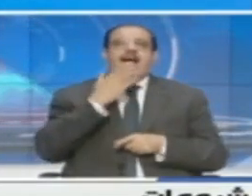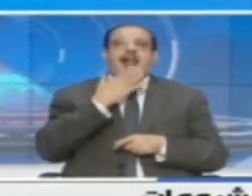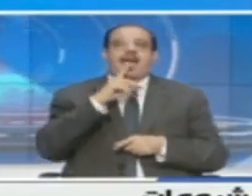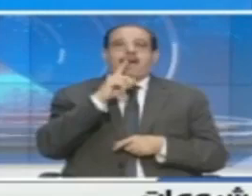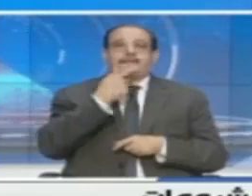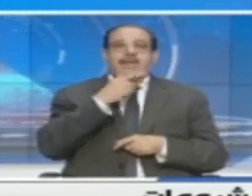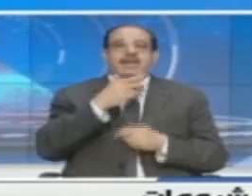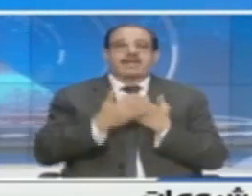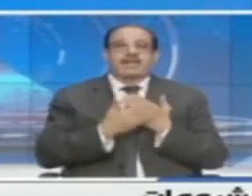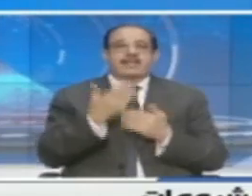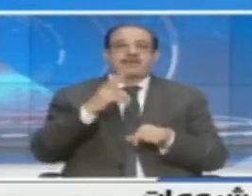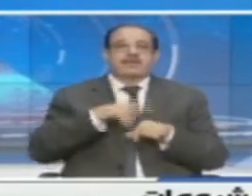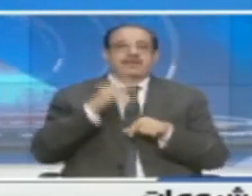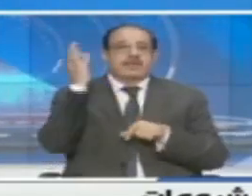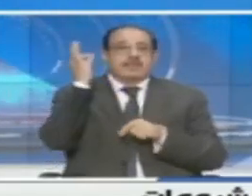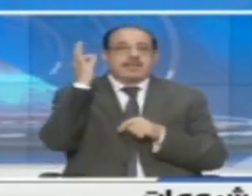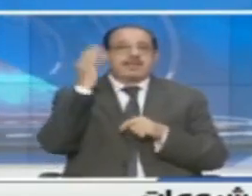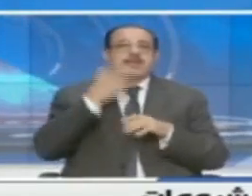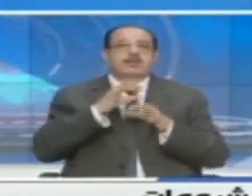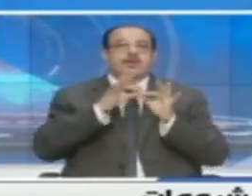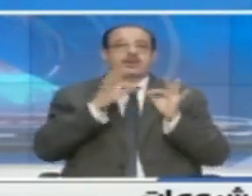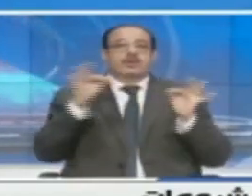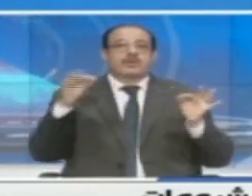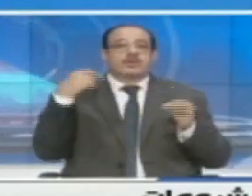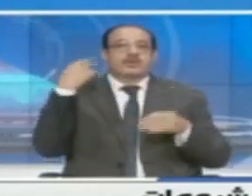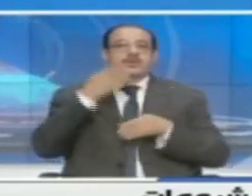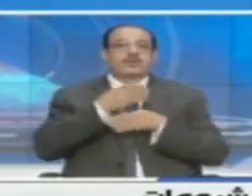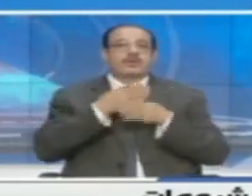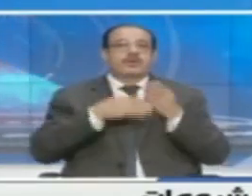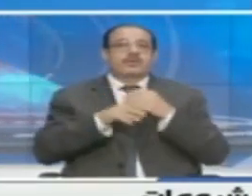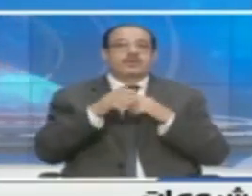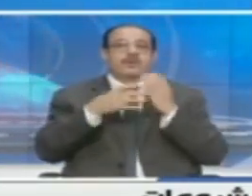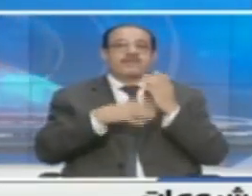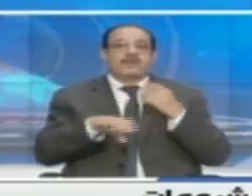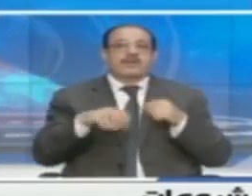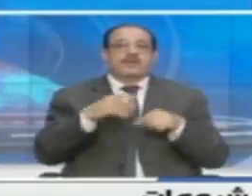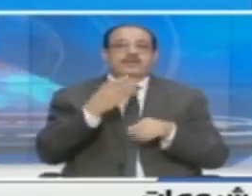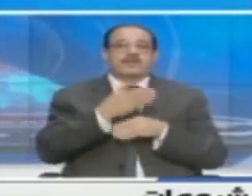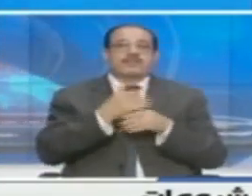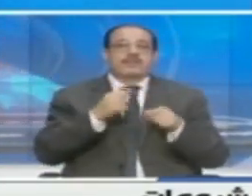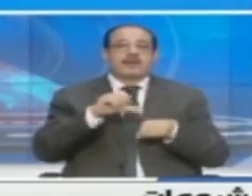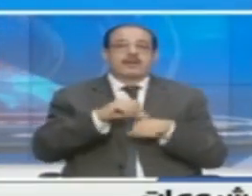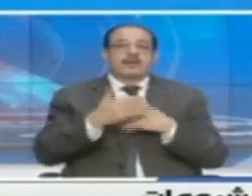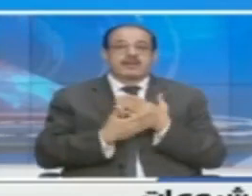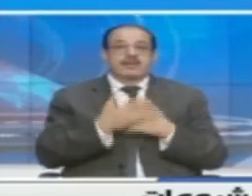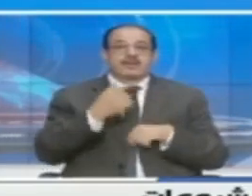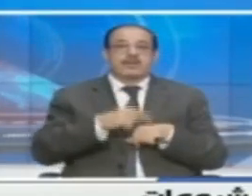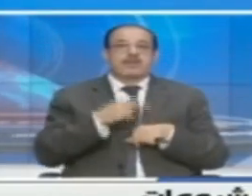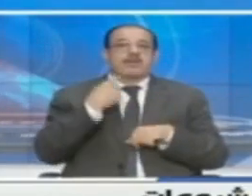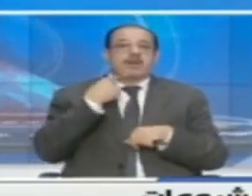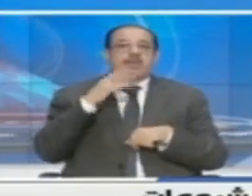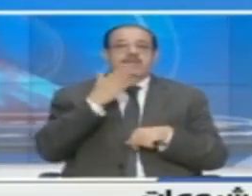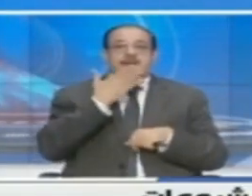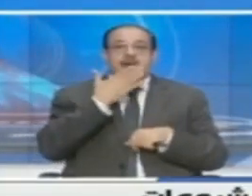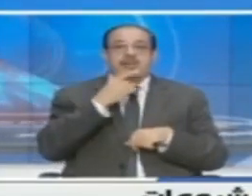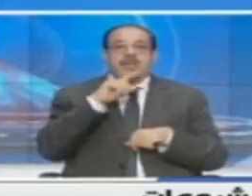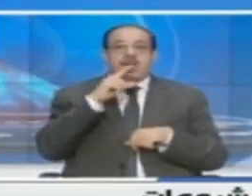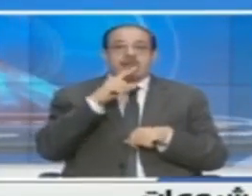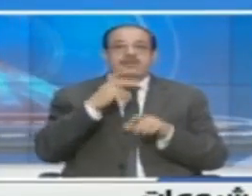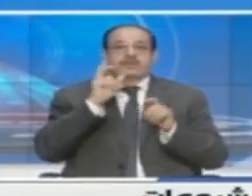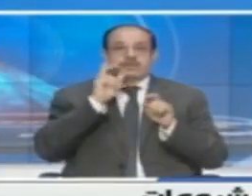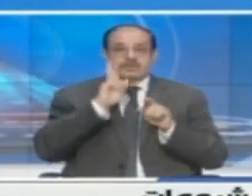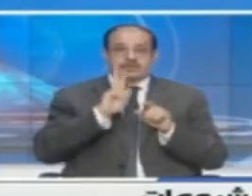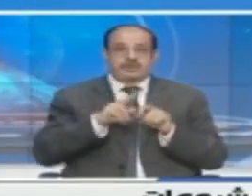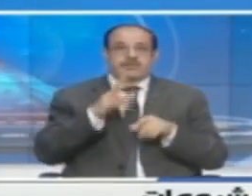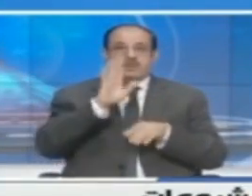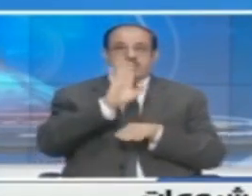العالمين الجديدة، واستمع الرئيس إلى شرح من وزير الإسكان والمرافق والمجتمعات العمرانية الدكتور عاصم الجزار، حيث